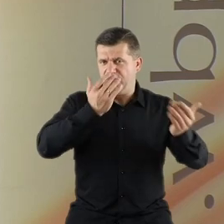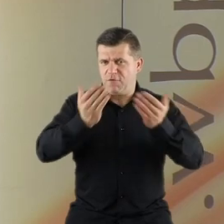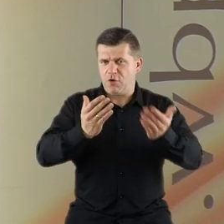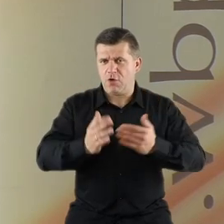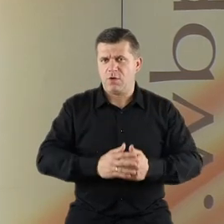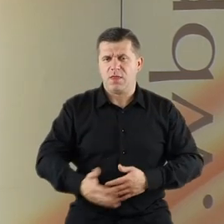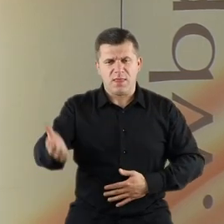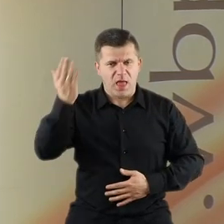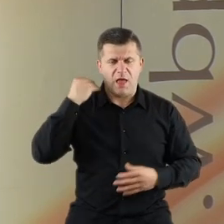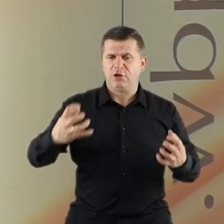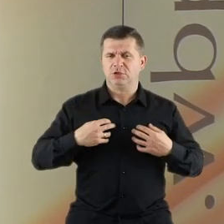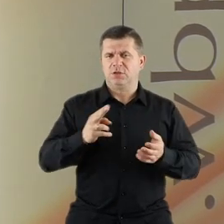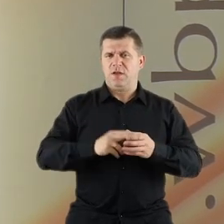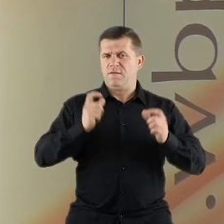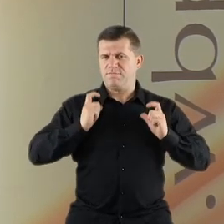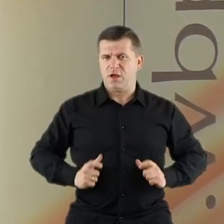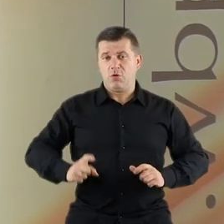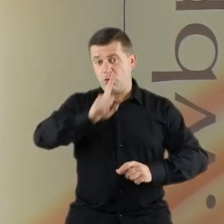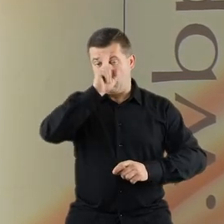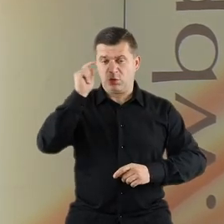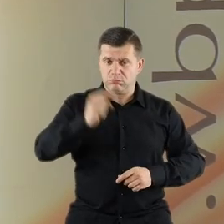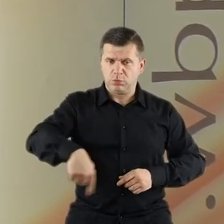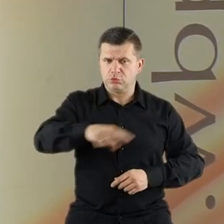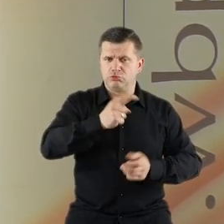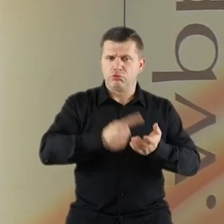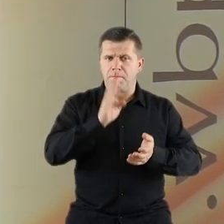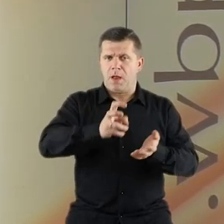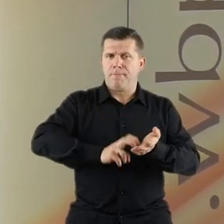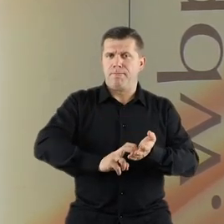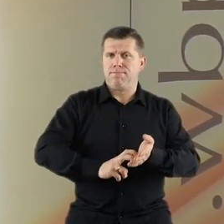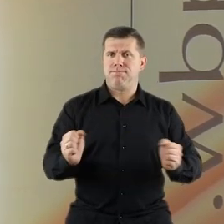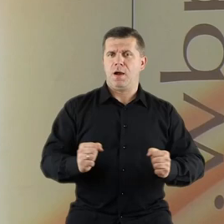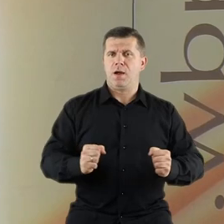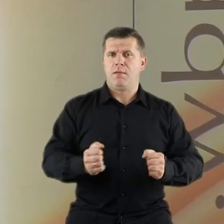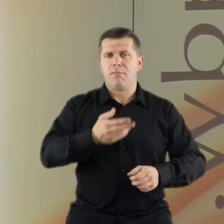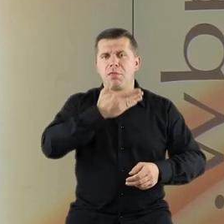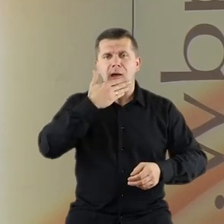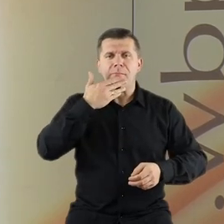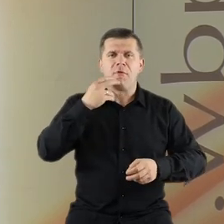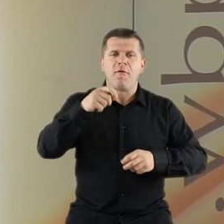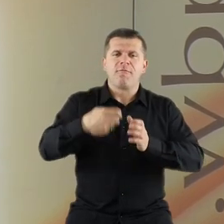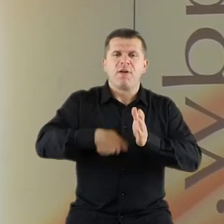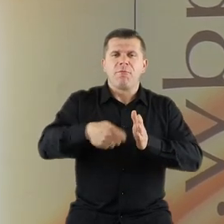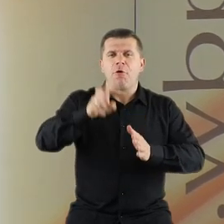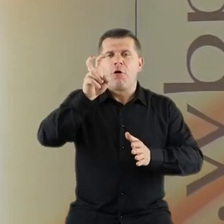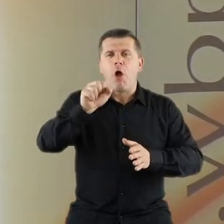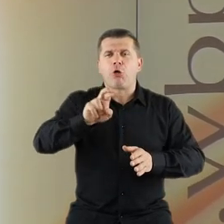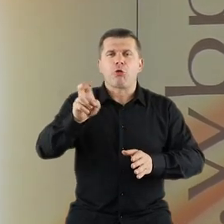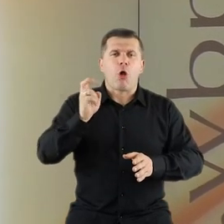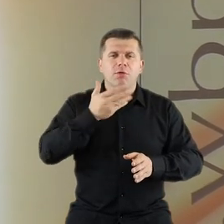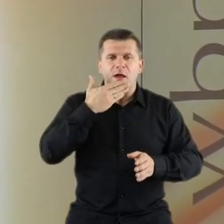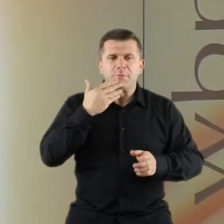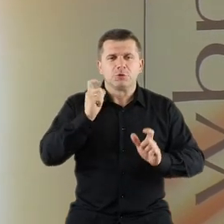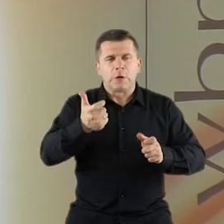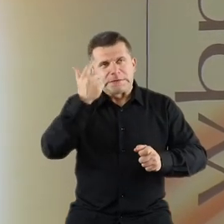Jak wyglądało kiedyś życie na wsi jak ludzie musieli się trochę bać jednak nie było horrorów w związku z tym